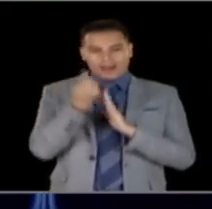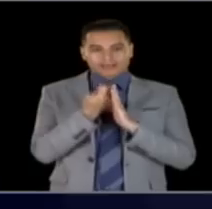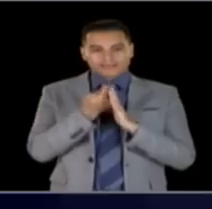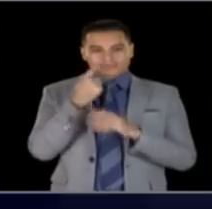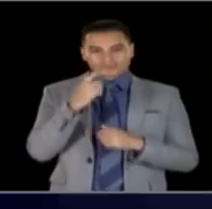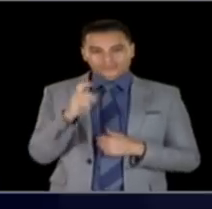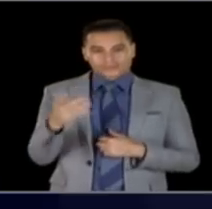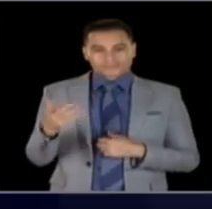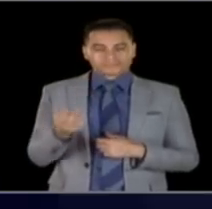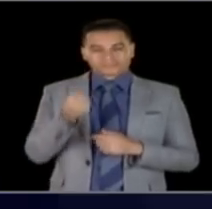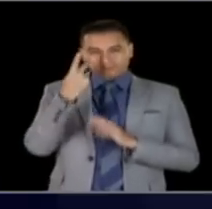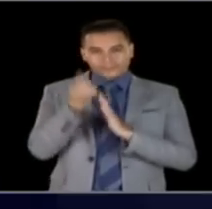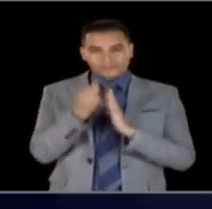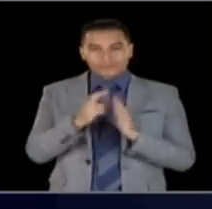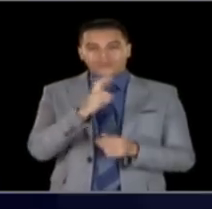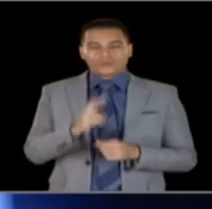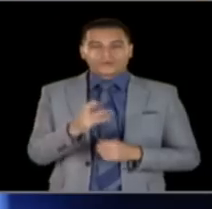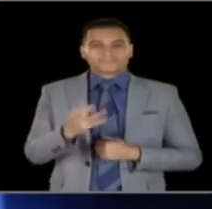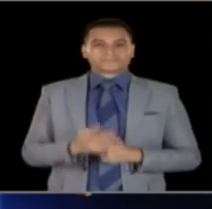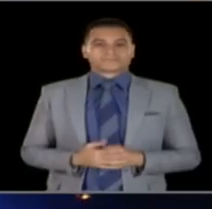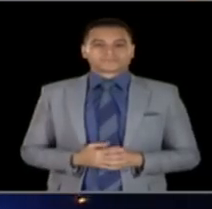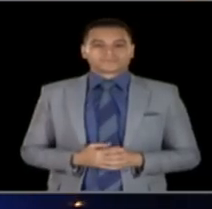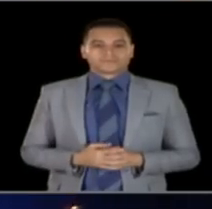الضربه القاضيه ادب والسؤال.